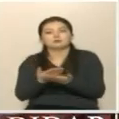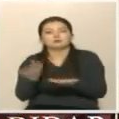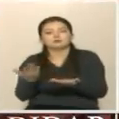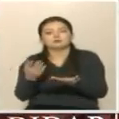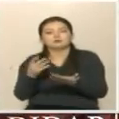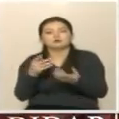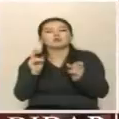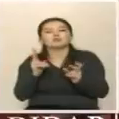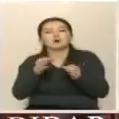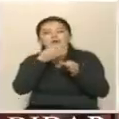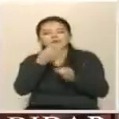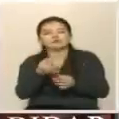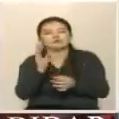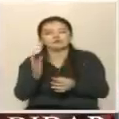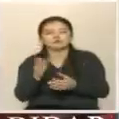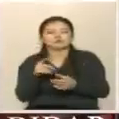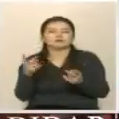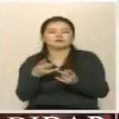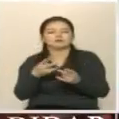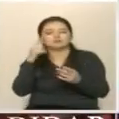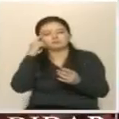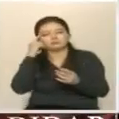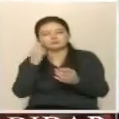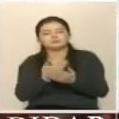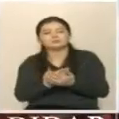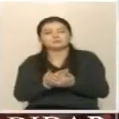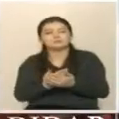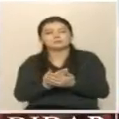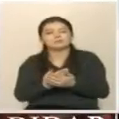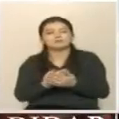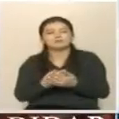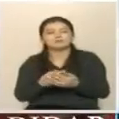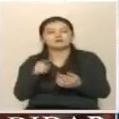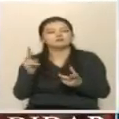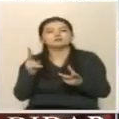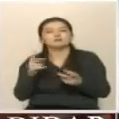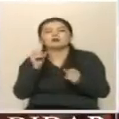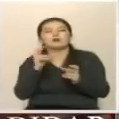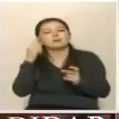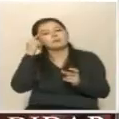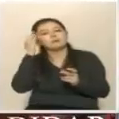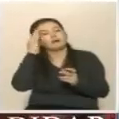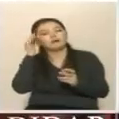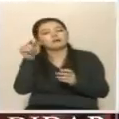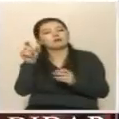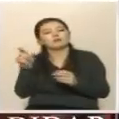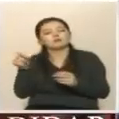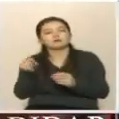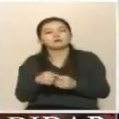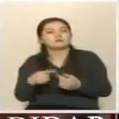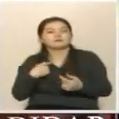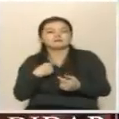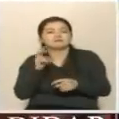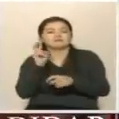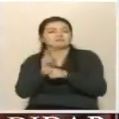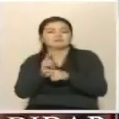А что думает о хиджаме простой народ ожог хиджамала мимо я не хожу Я считаю лучше заниматься